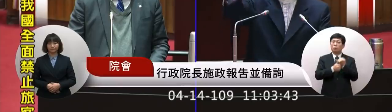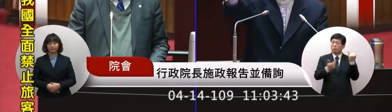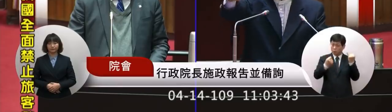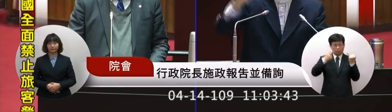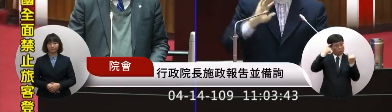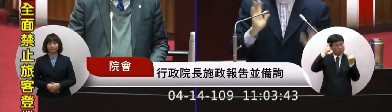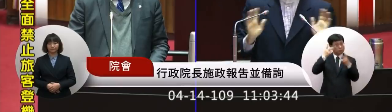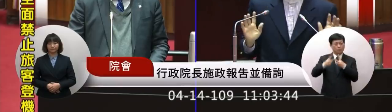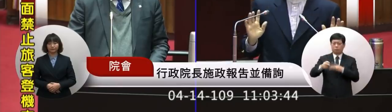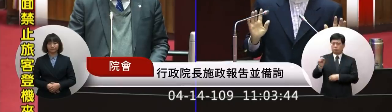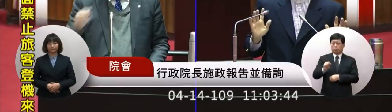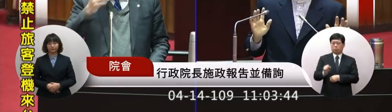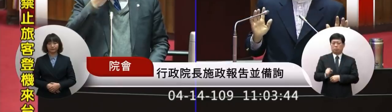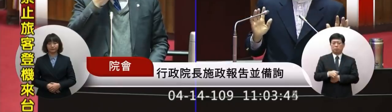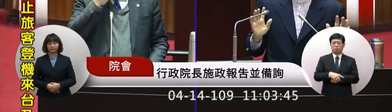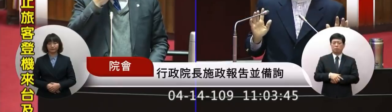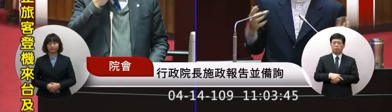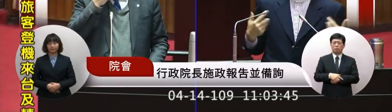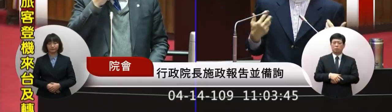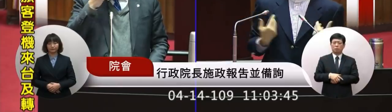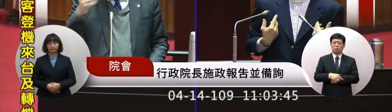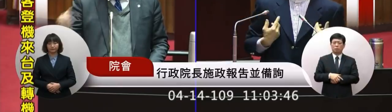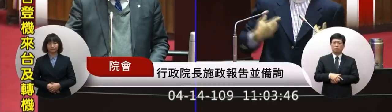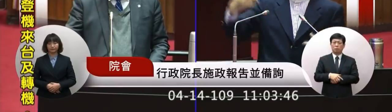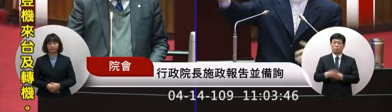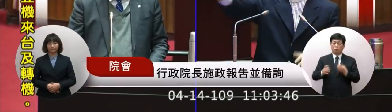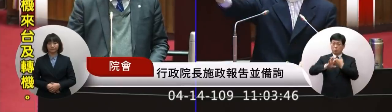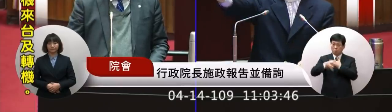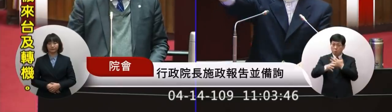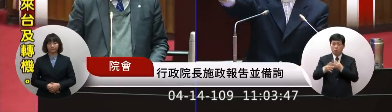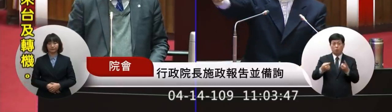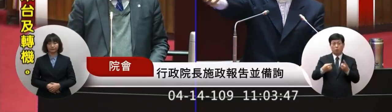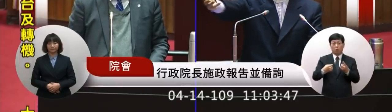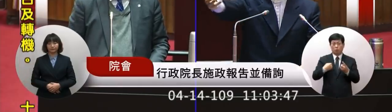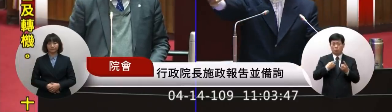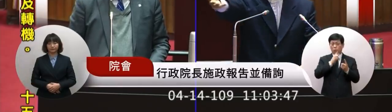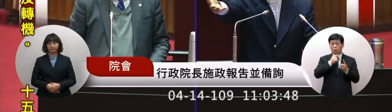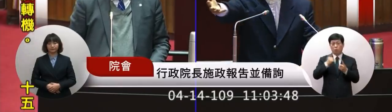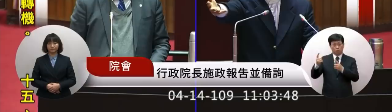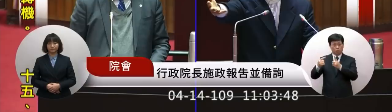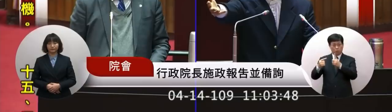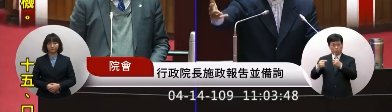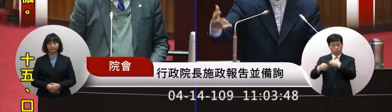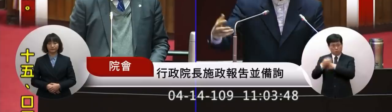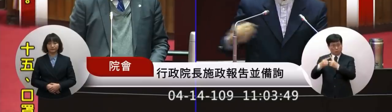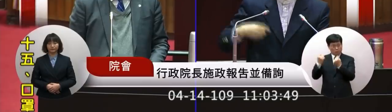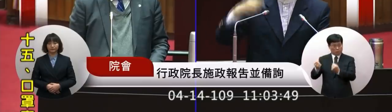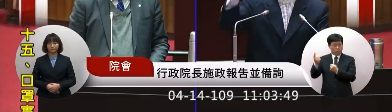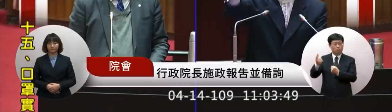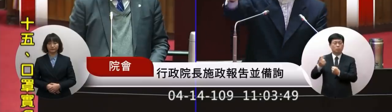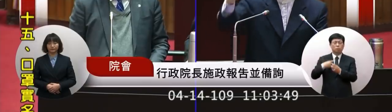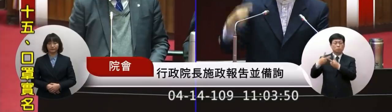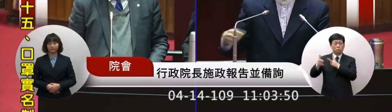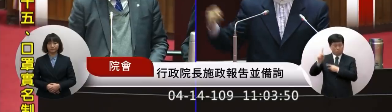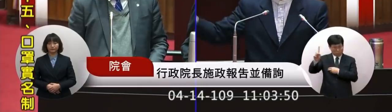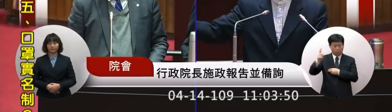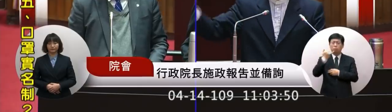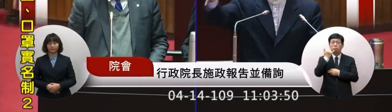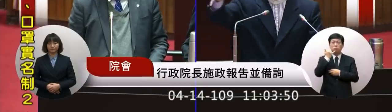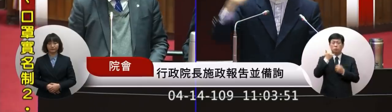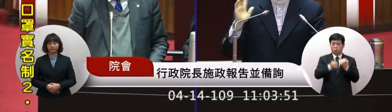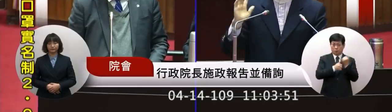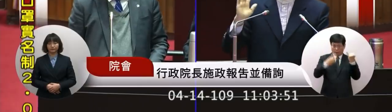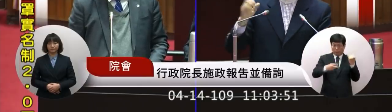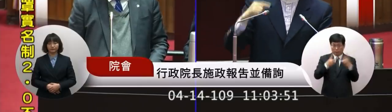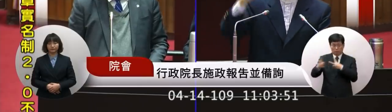嘛想要寄给伊，阿妈袂使哩。比方一个话，我都一个亲人在那里。我叫伊就会使哩，阿阮